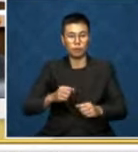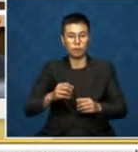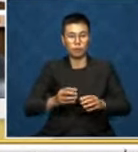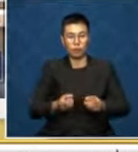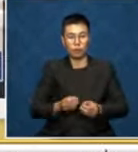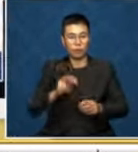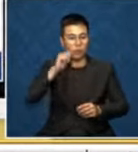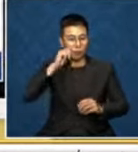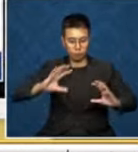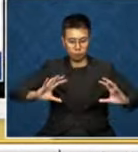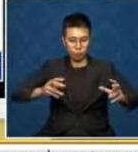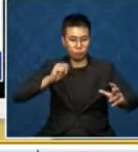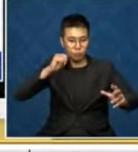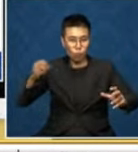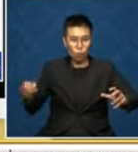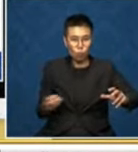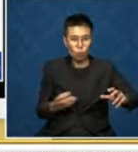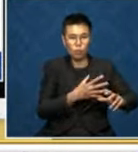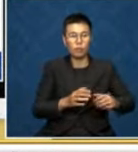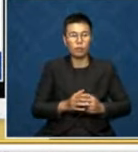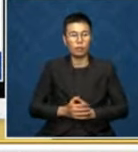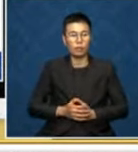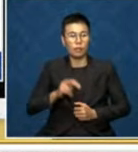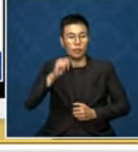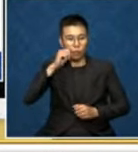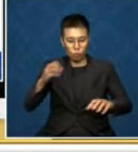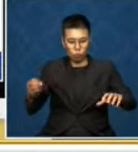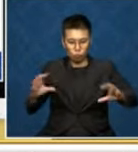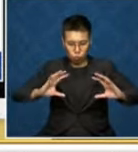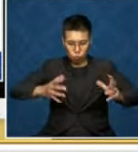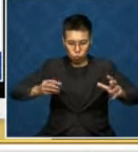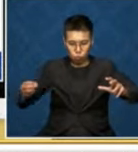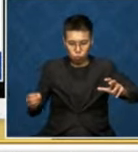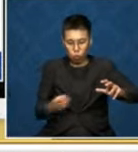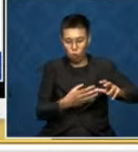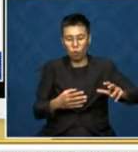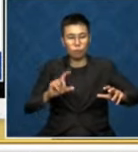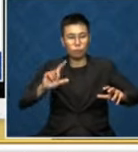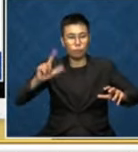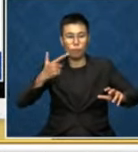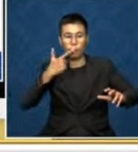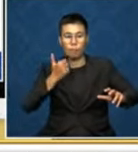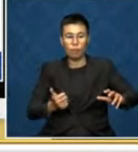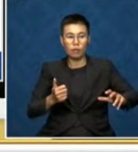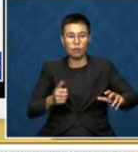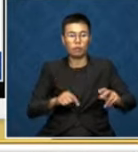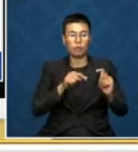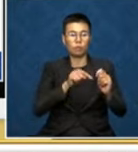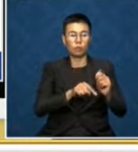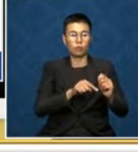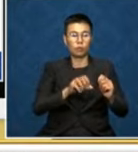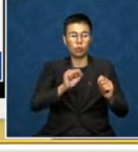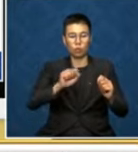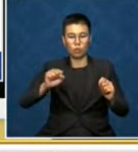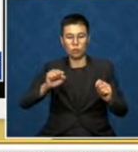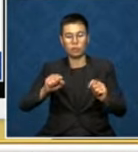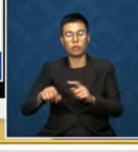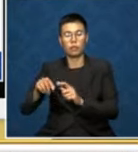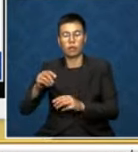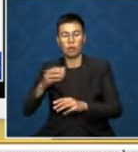าท่อทองแดงโครงการส่งน้ำท่อทองแดงจำกัดการส่งน้ำมาแค่ตำบลประชาสุขสันต์อำเภอลานกระบือจังหวัดกำแพงเ